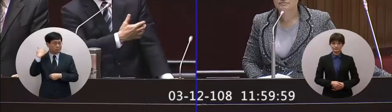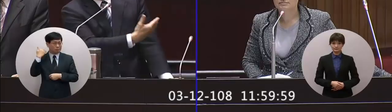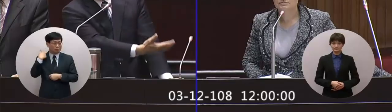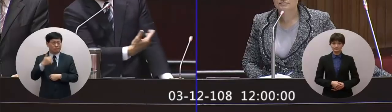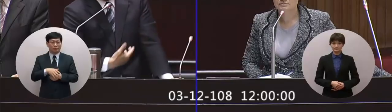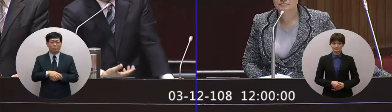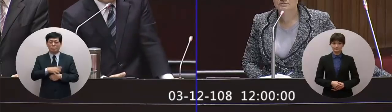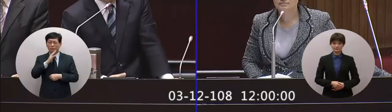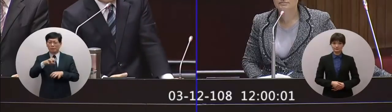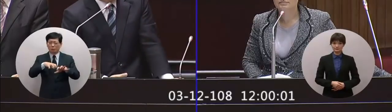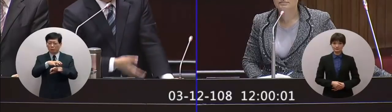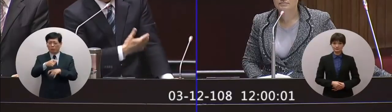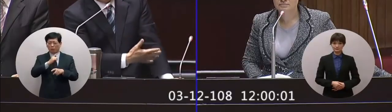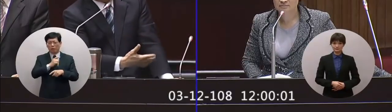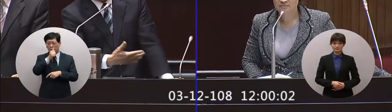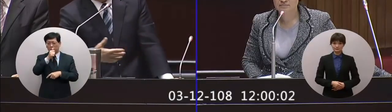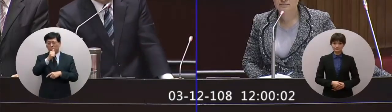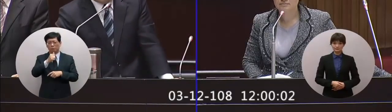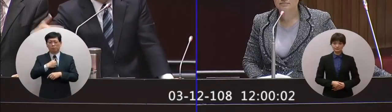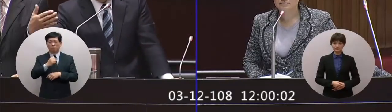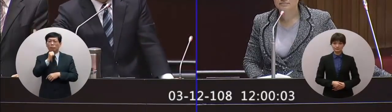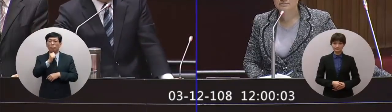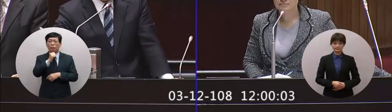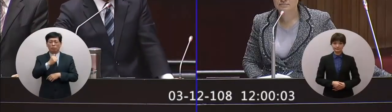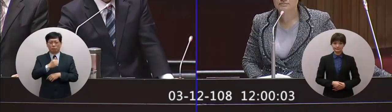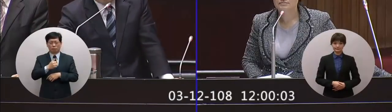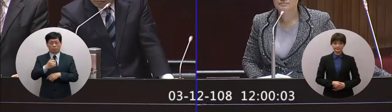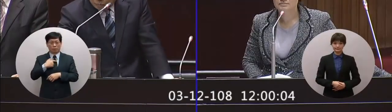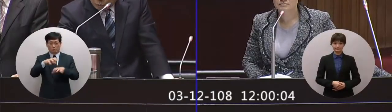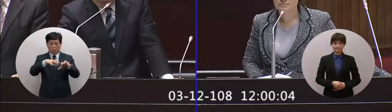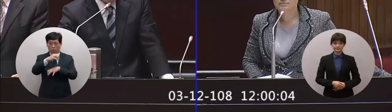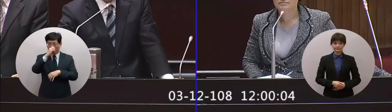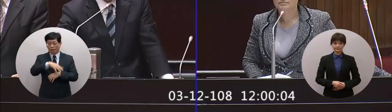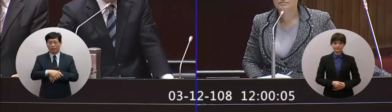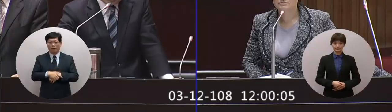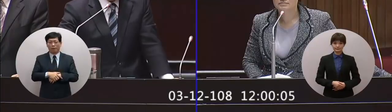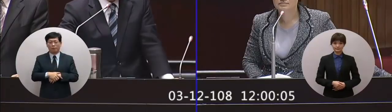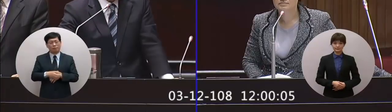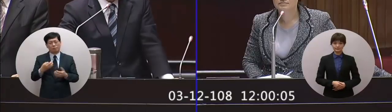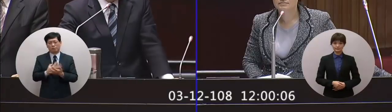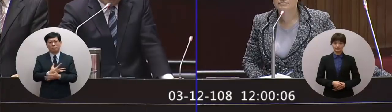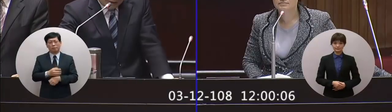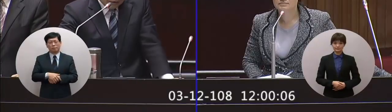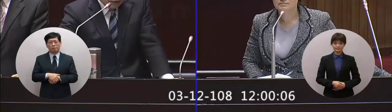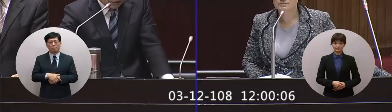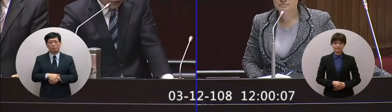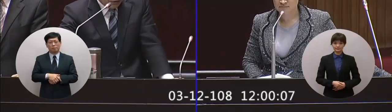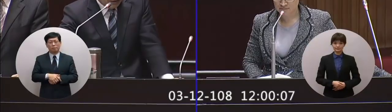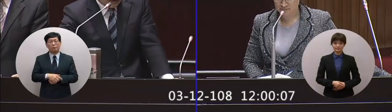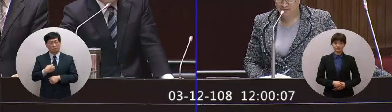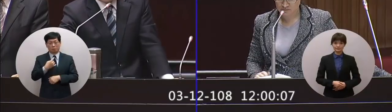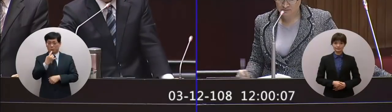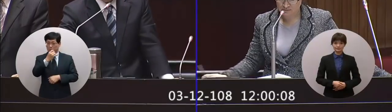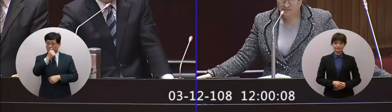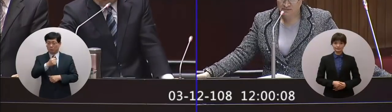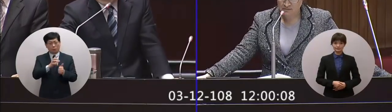去因为生长在偏乡，过去就是因为环境不够，所以我们在语